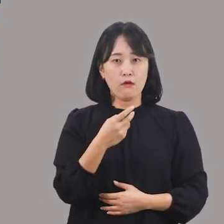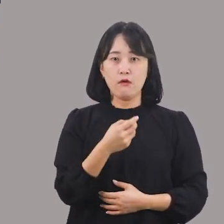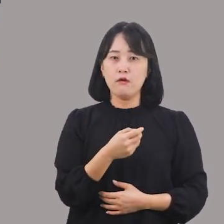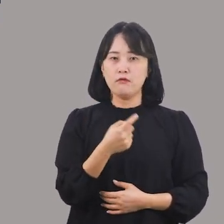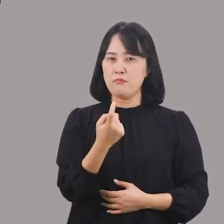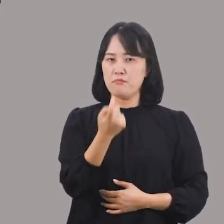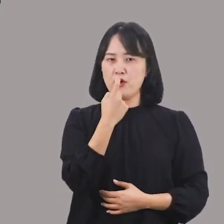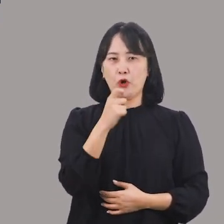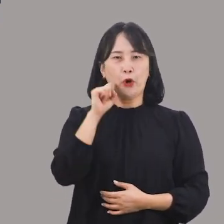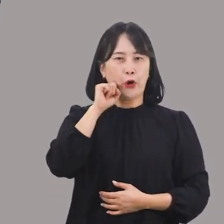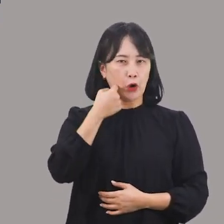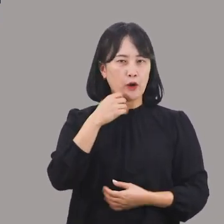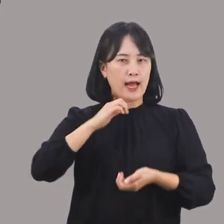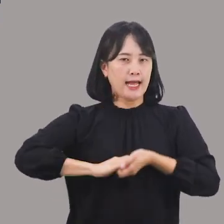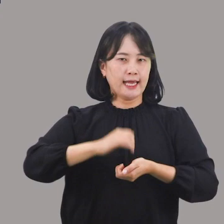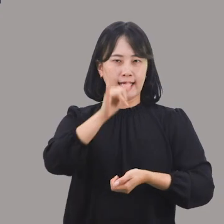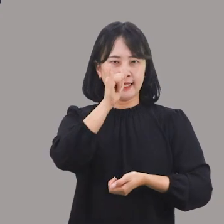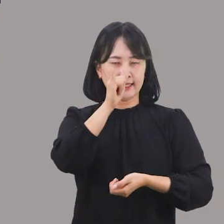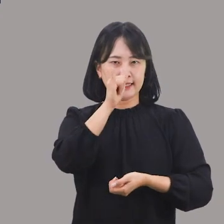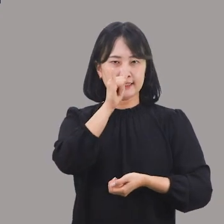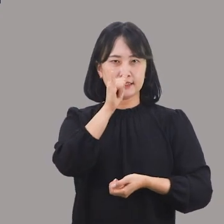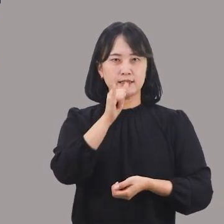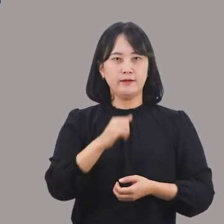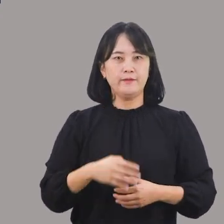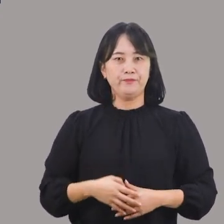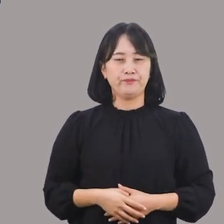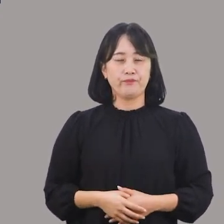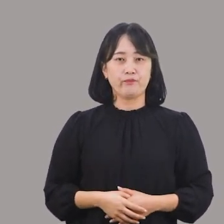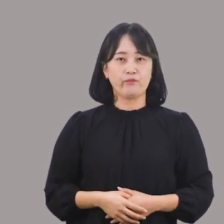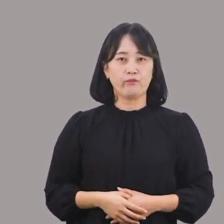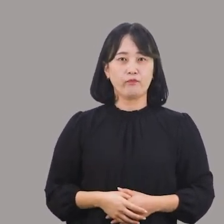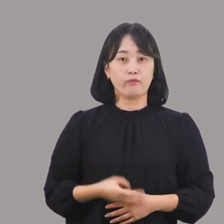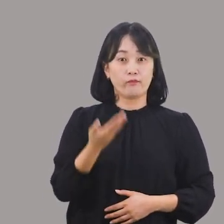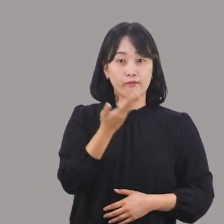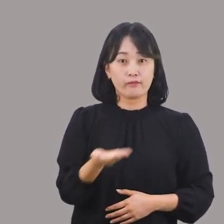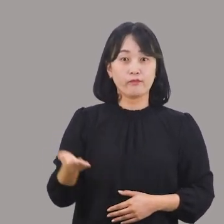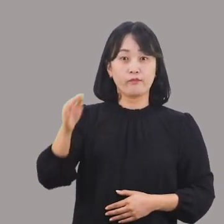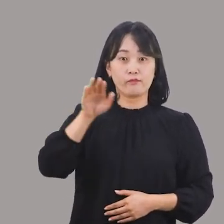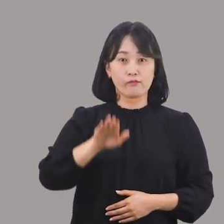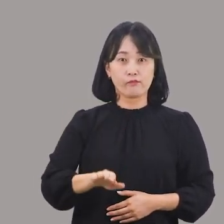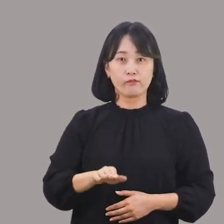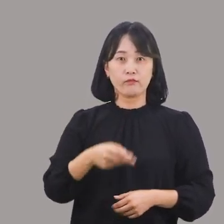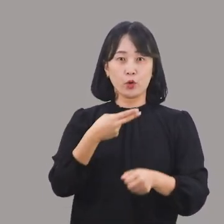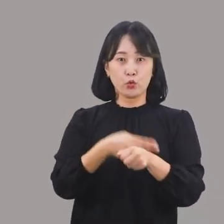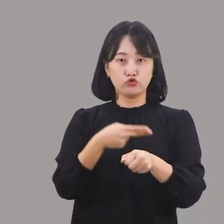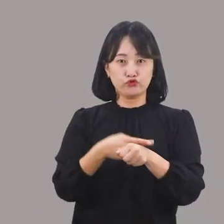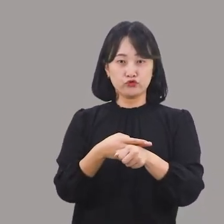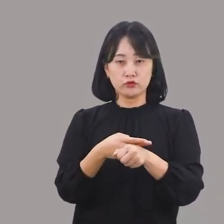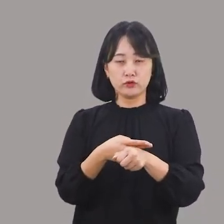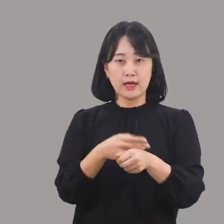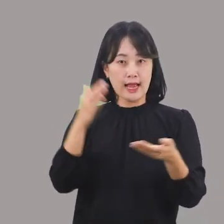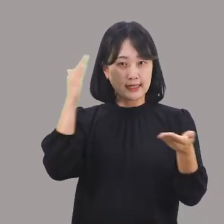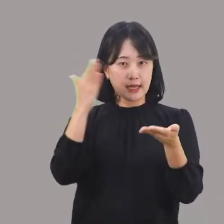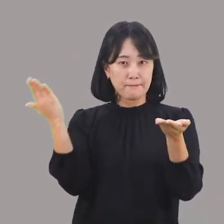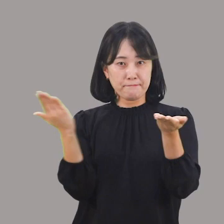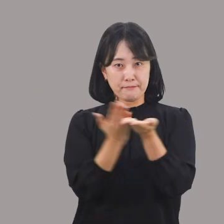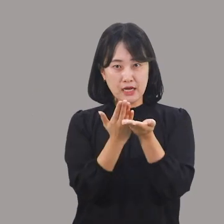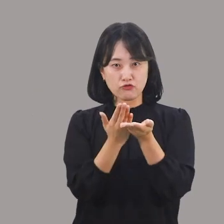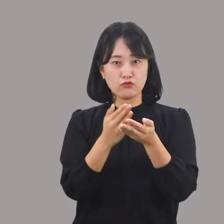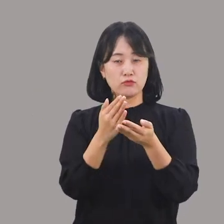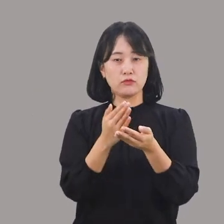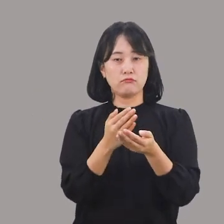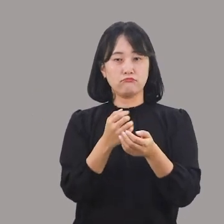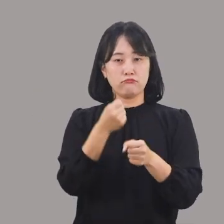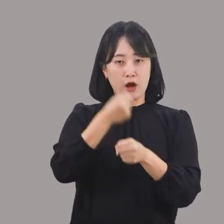수 없다는 생각을 가진 경우도 있습니다. 하지만 교수 적합화를 통해 장애 학생이 쉽게 배울